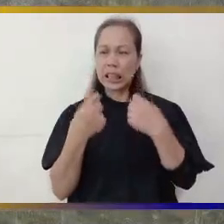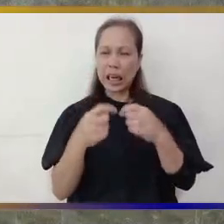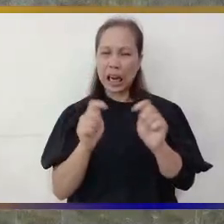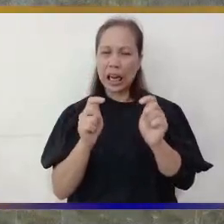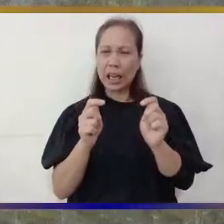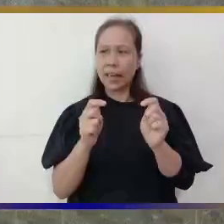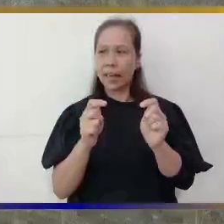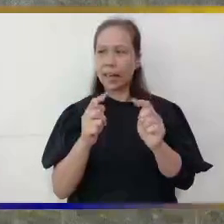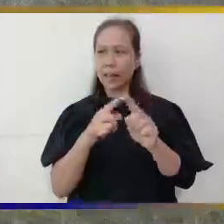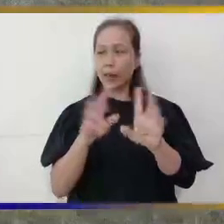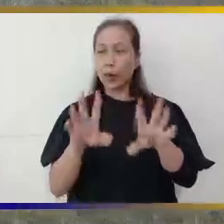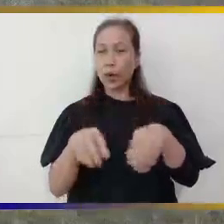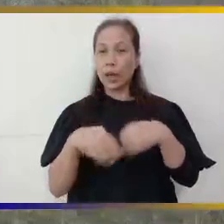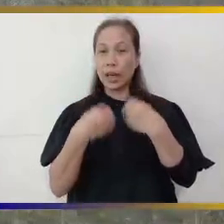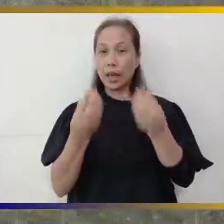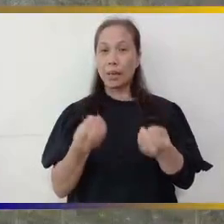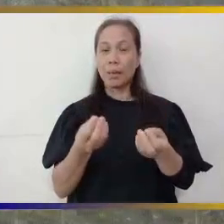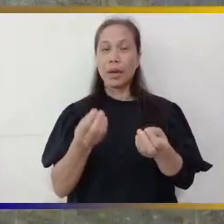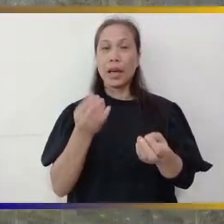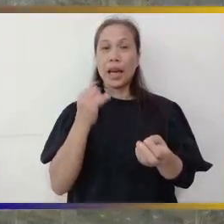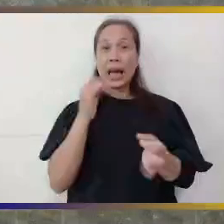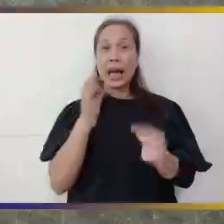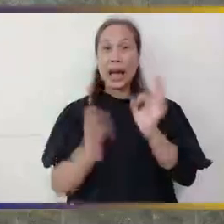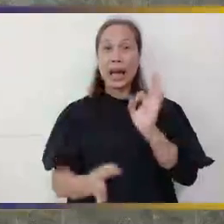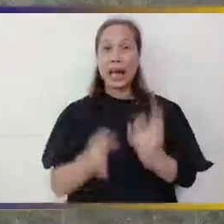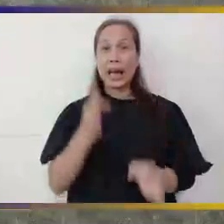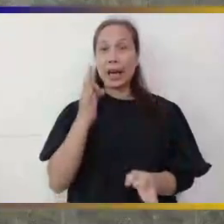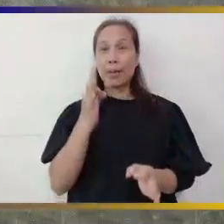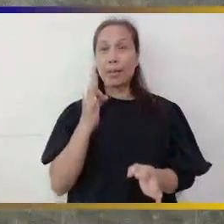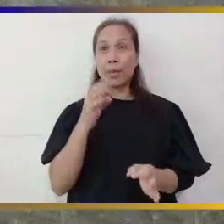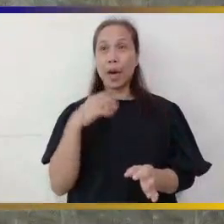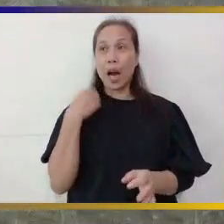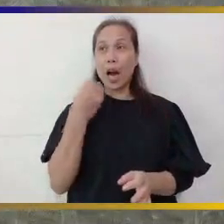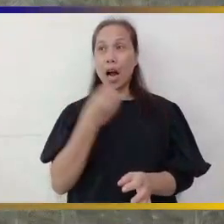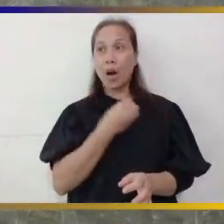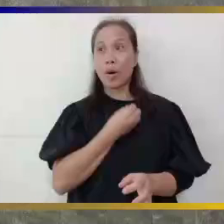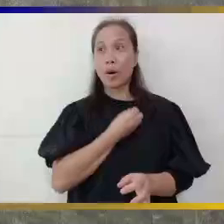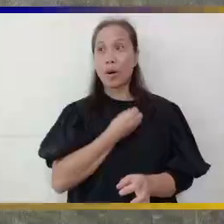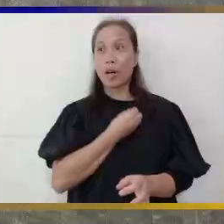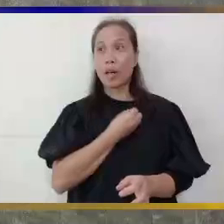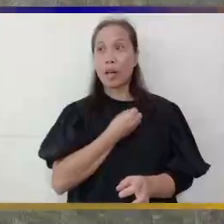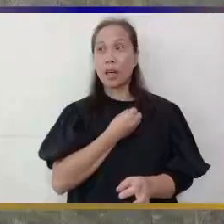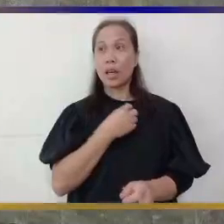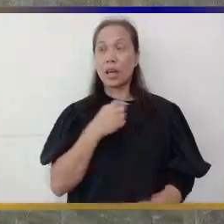natin kung yan ay kung ang Governor ninyo ay